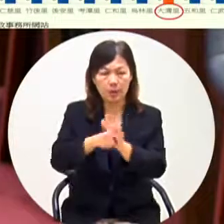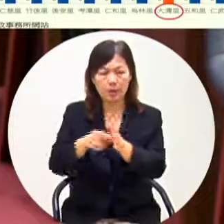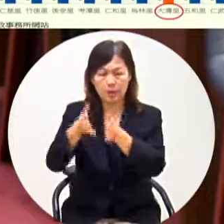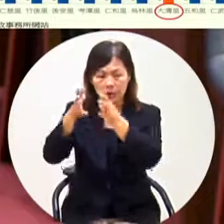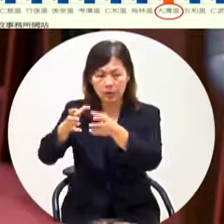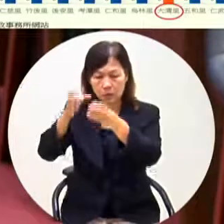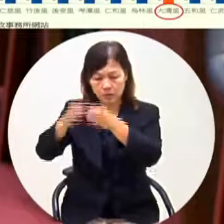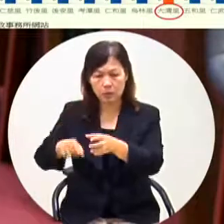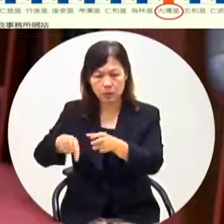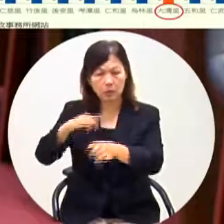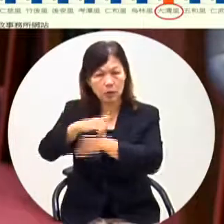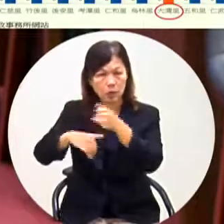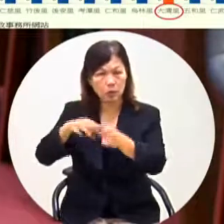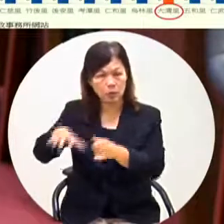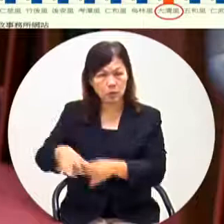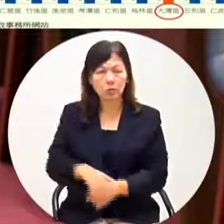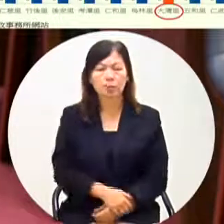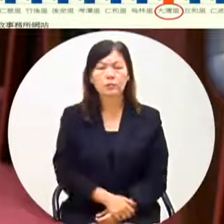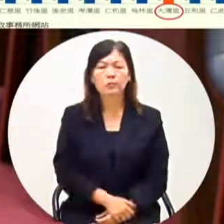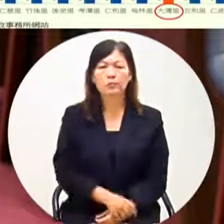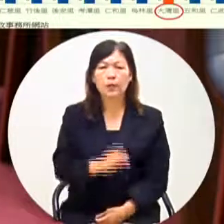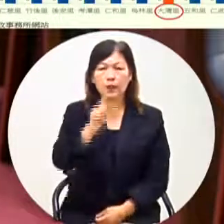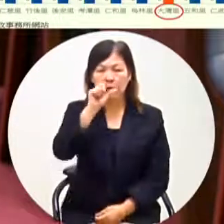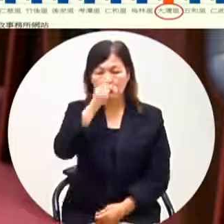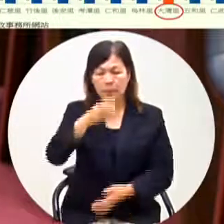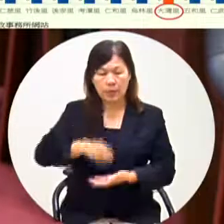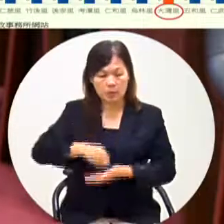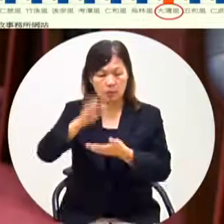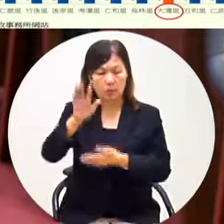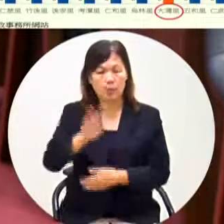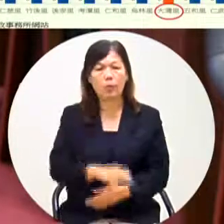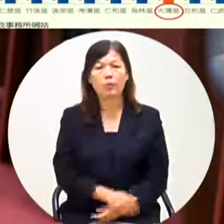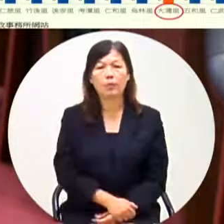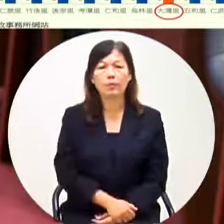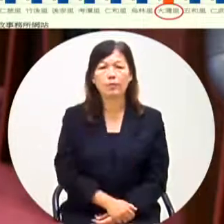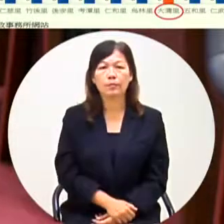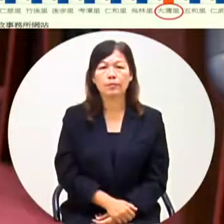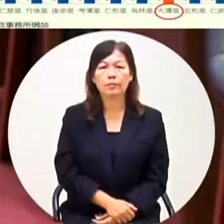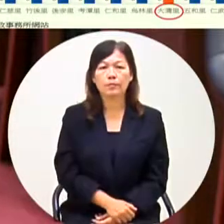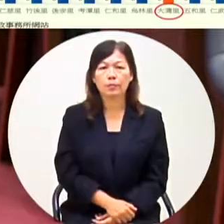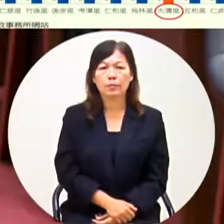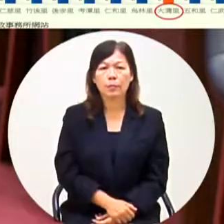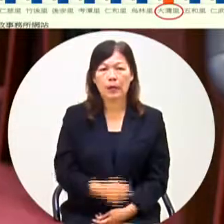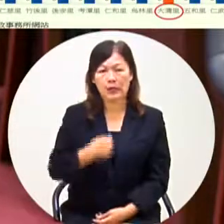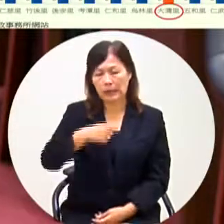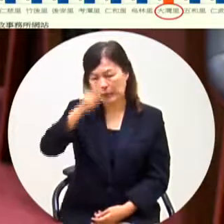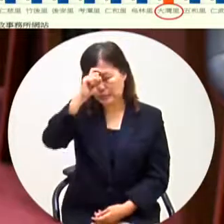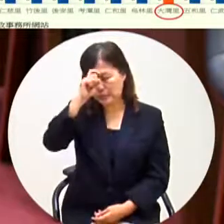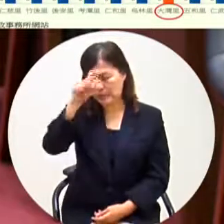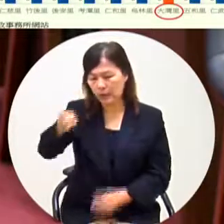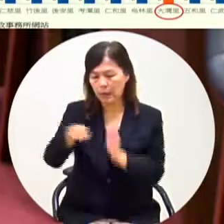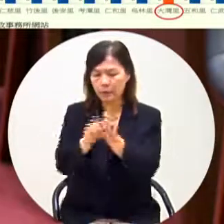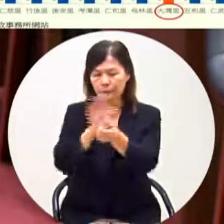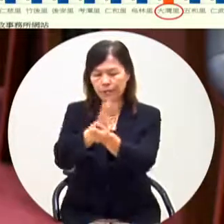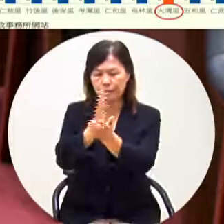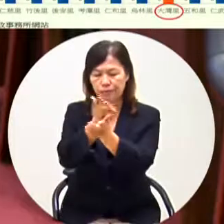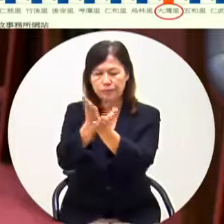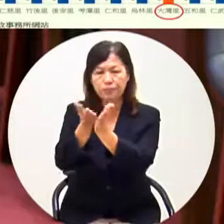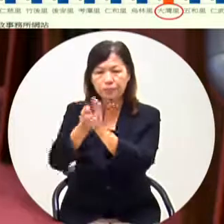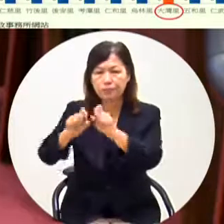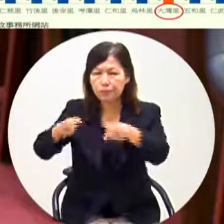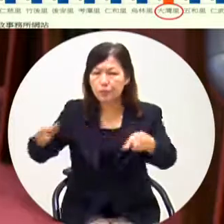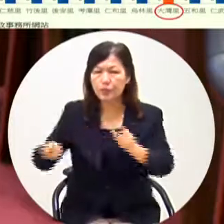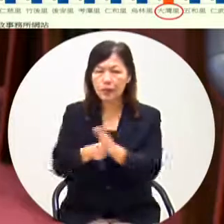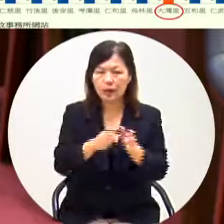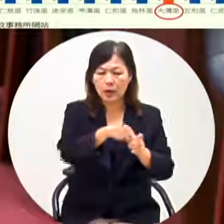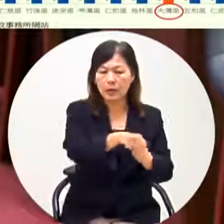特别去提到，就是说你希望它是一个多元性的。那大湾这个地方争取到2000万的这